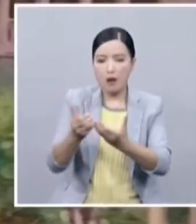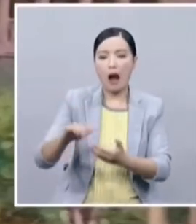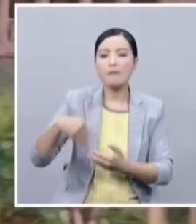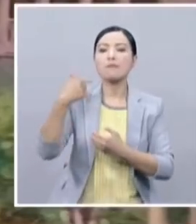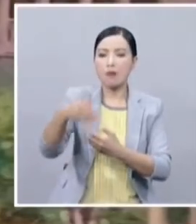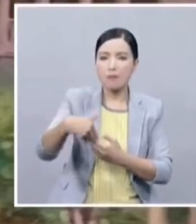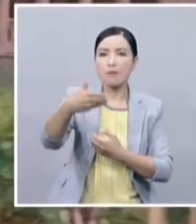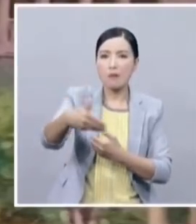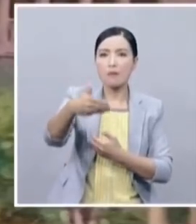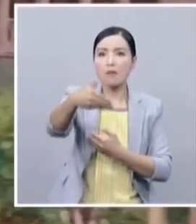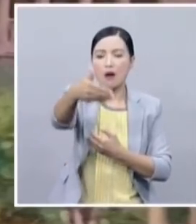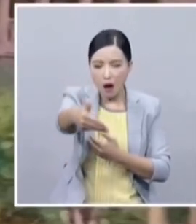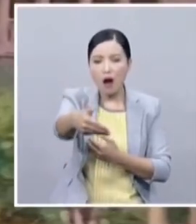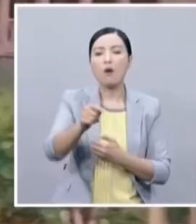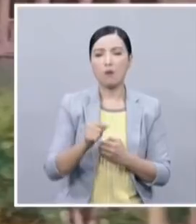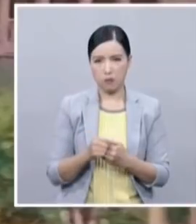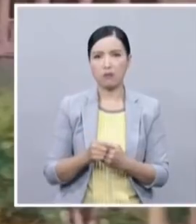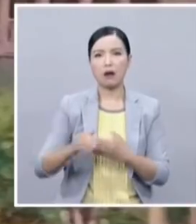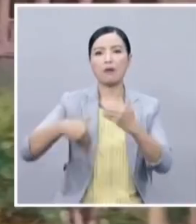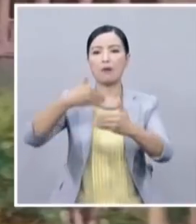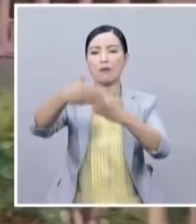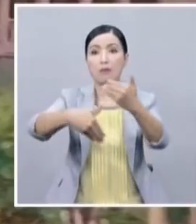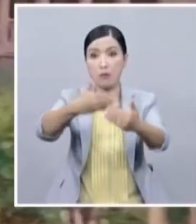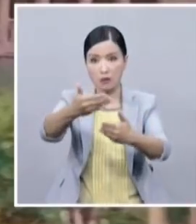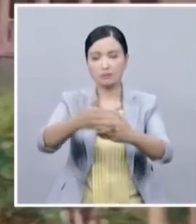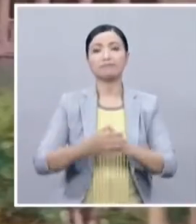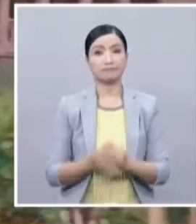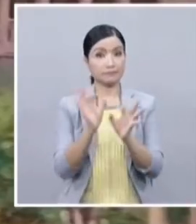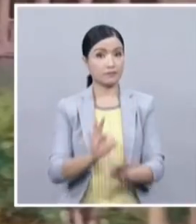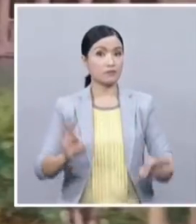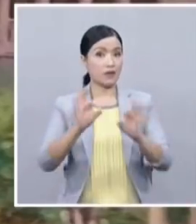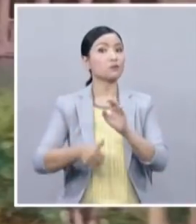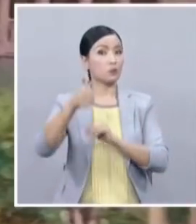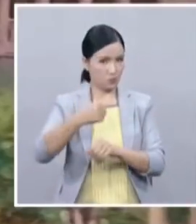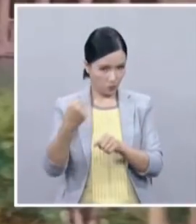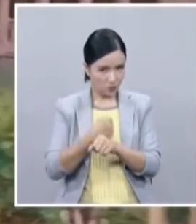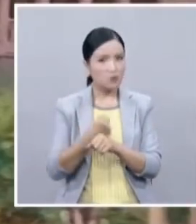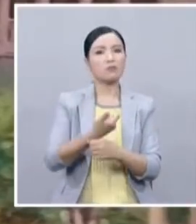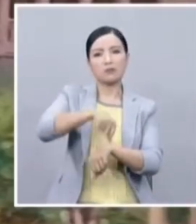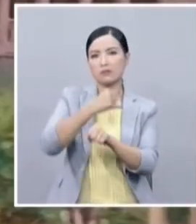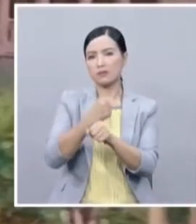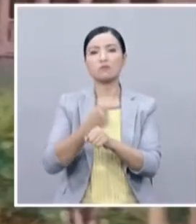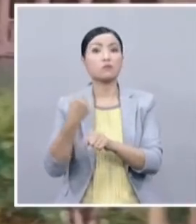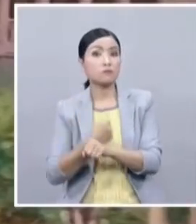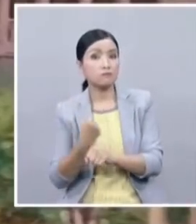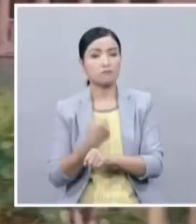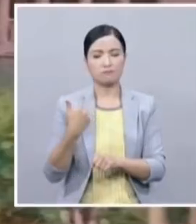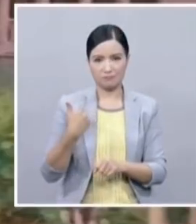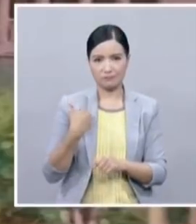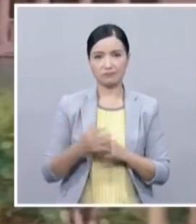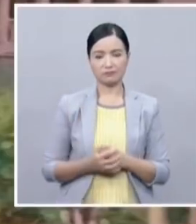อก็ไปตั้งต่อนะครับเรียกว่าเป็นการต่อระยะหน้าออกไปที่สำคัญที่สุดก็ต้องมีการซักซ้อมกายบัตรนะครับทั้ง